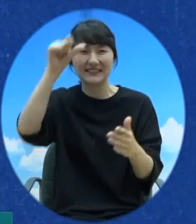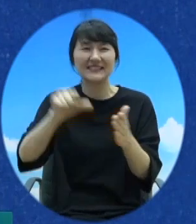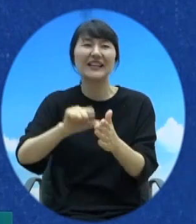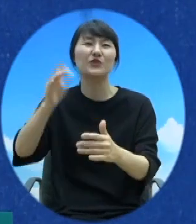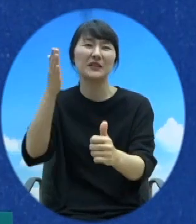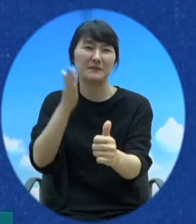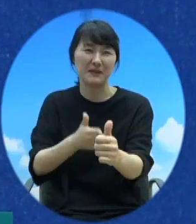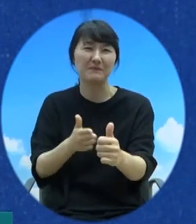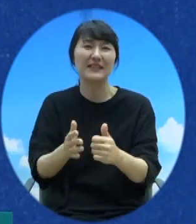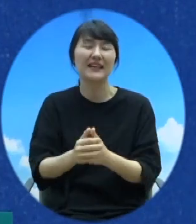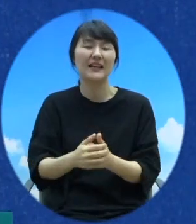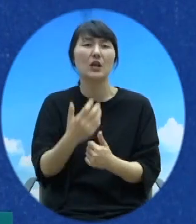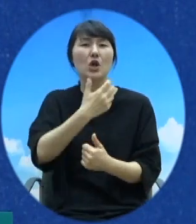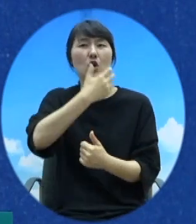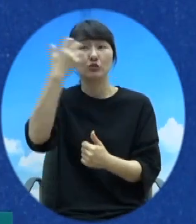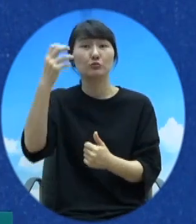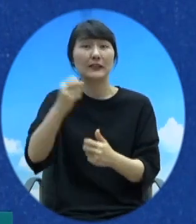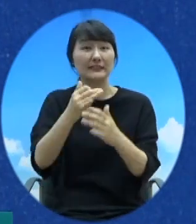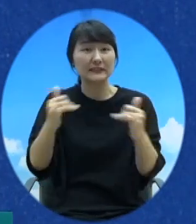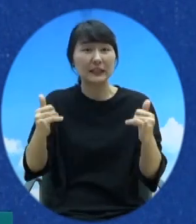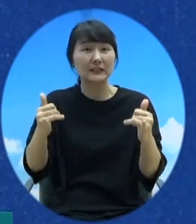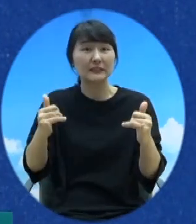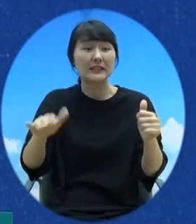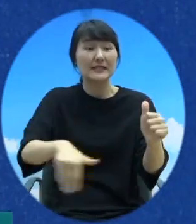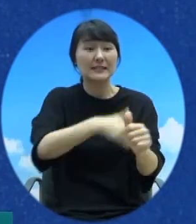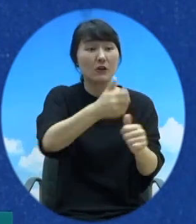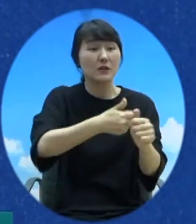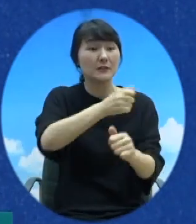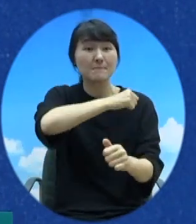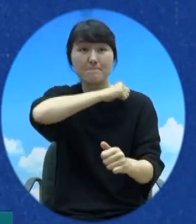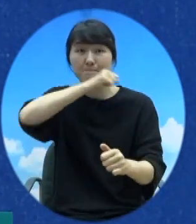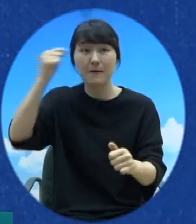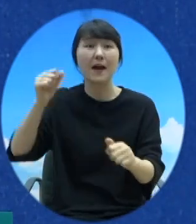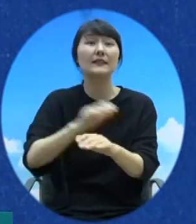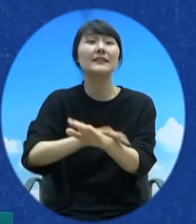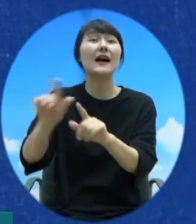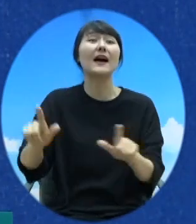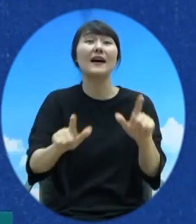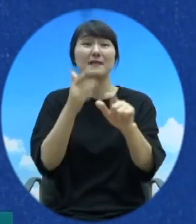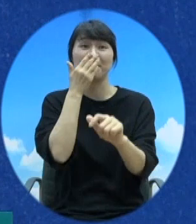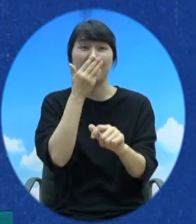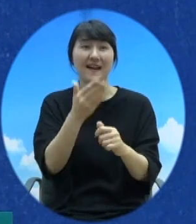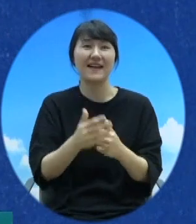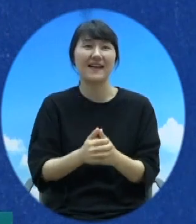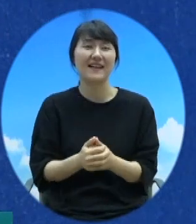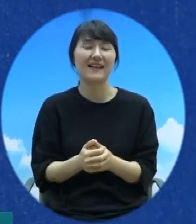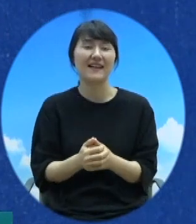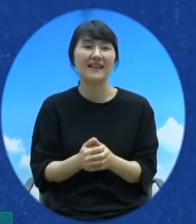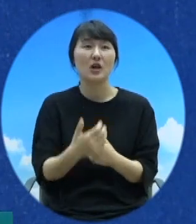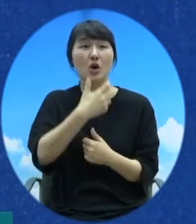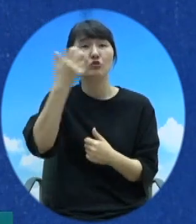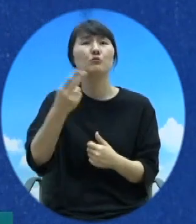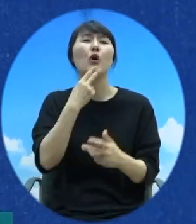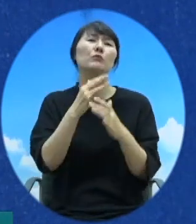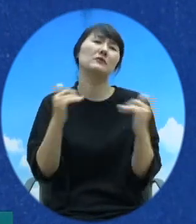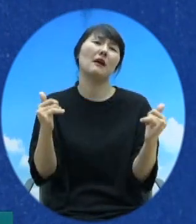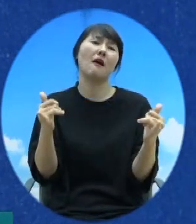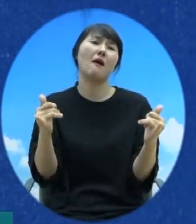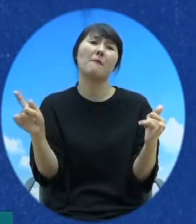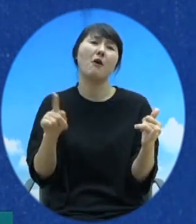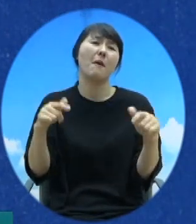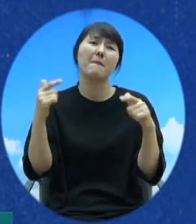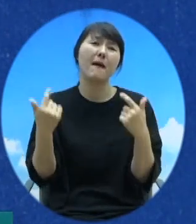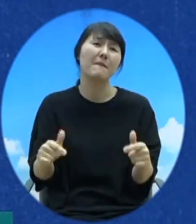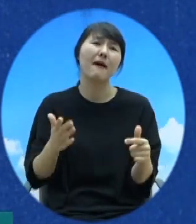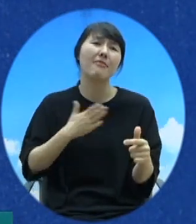바라고요. 꿈꾸는 자는 현실을 이기고 극복하고 살아갈 거예요. 꿈이 없는 자는 날마다